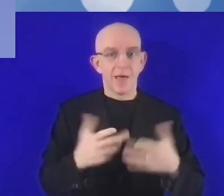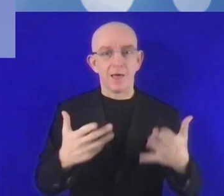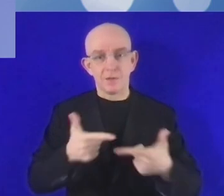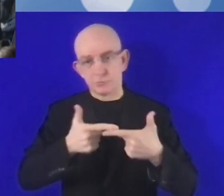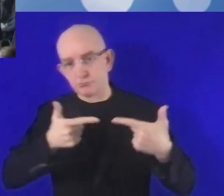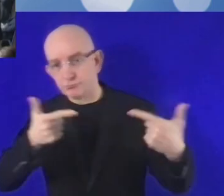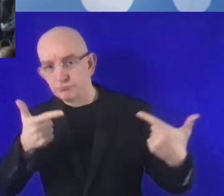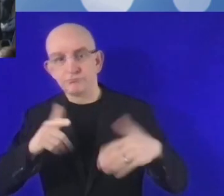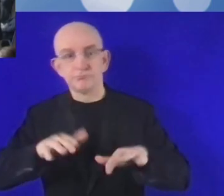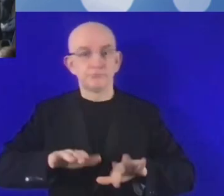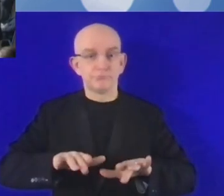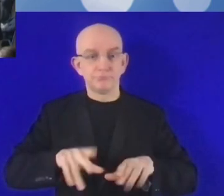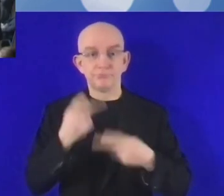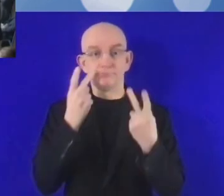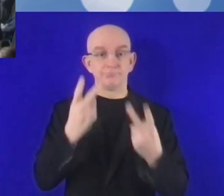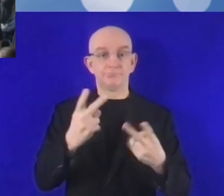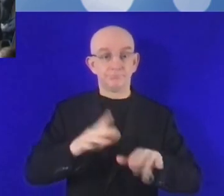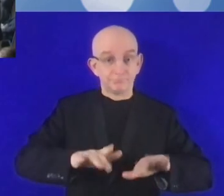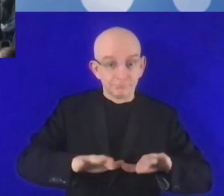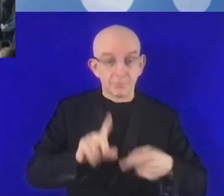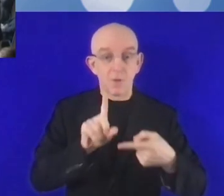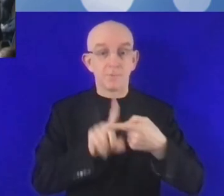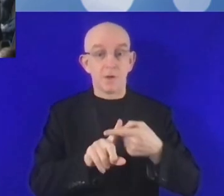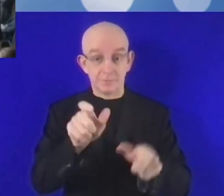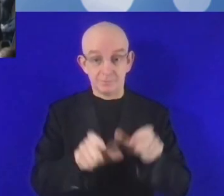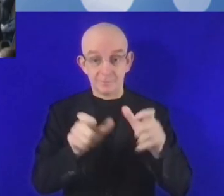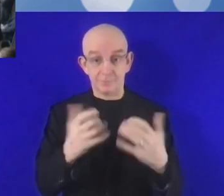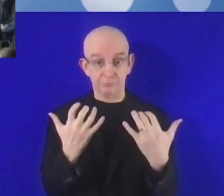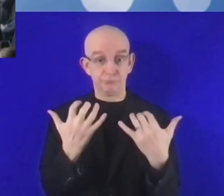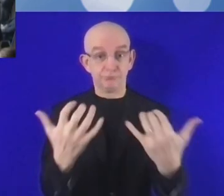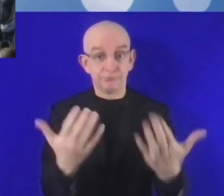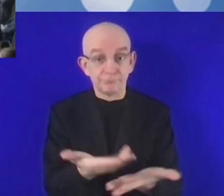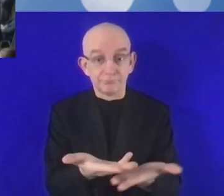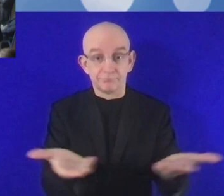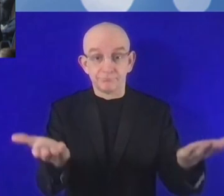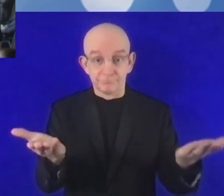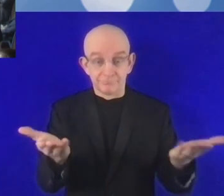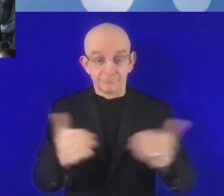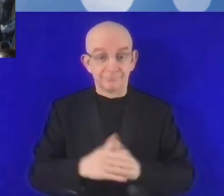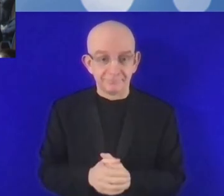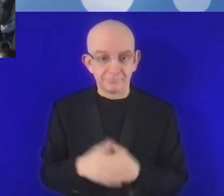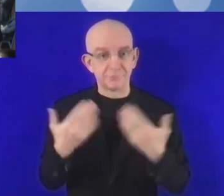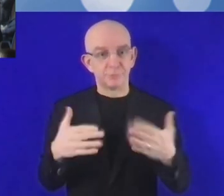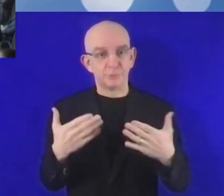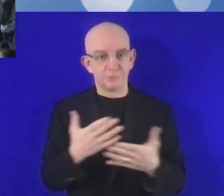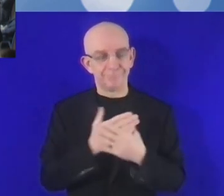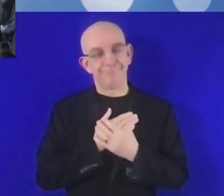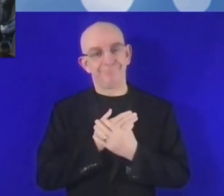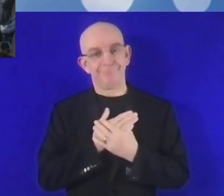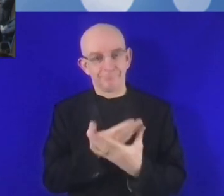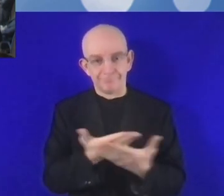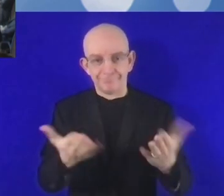все благодаря его гибридной формуле в том числе. Так что,